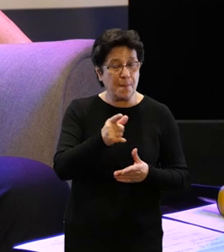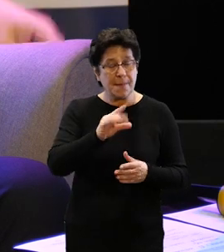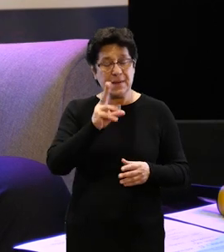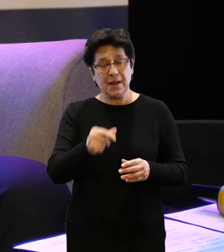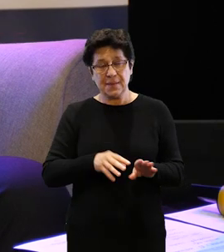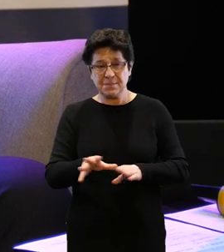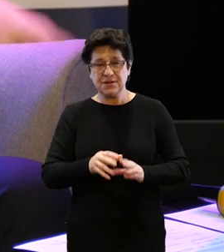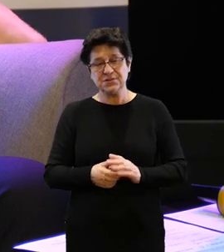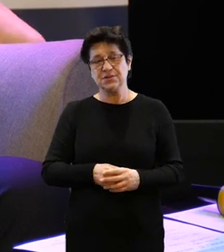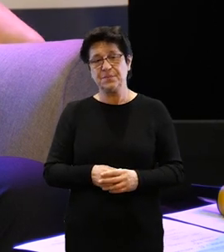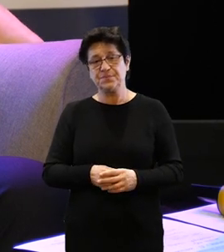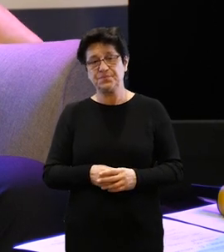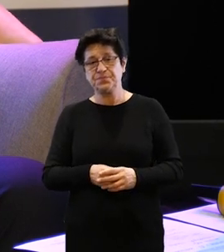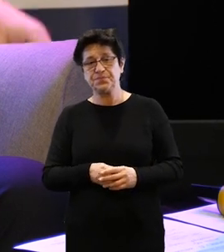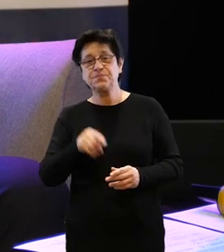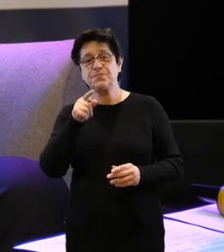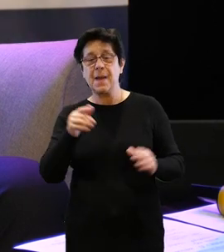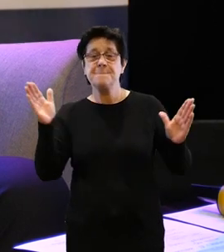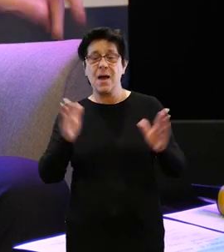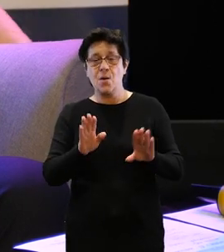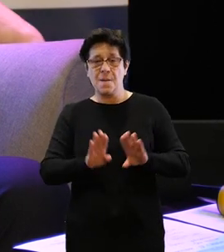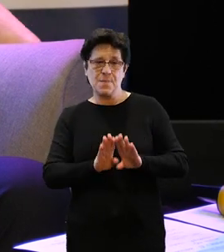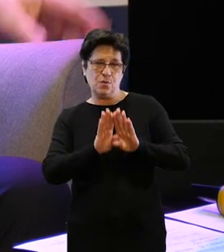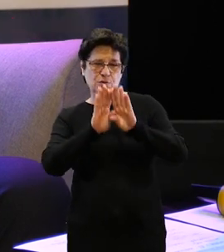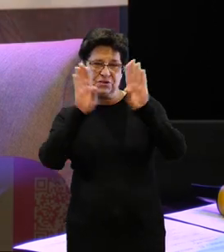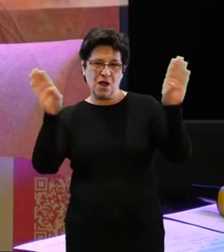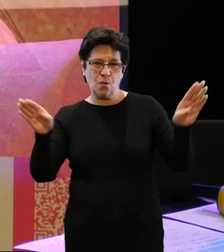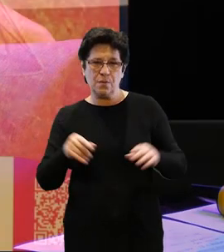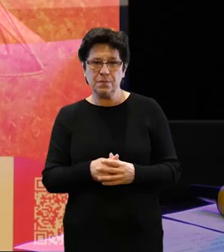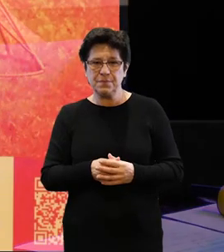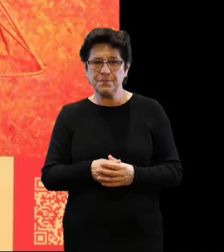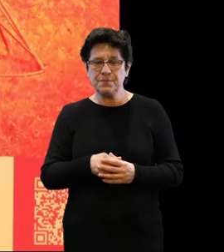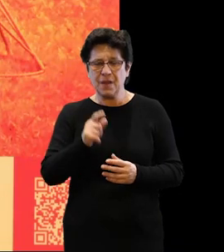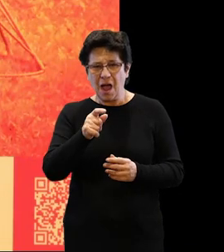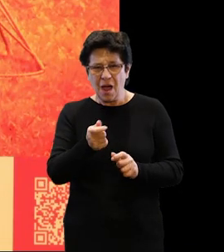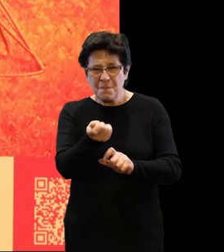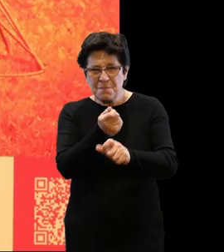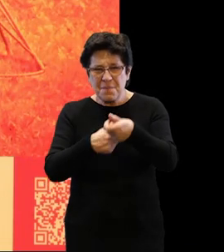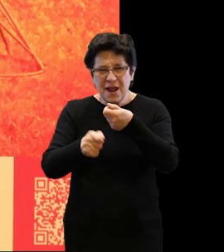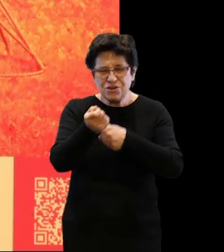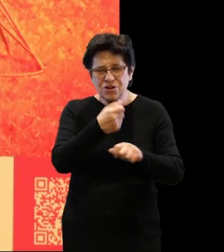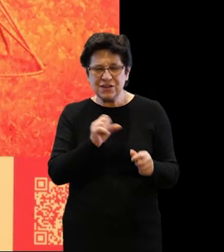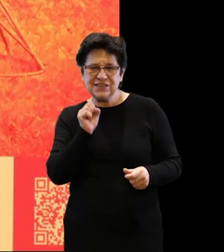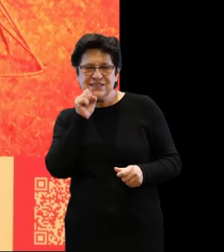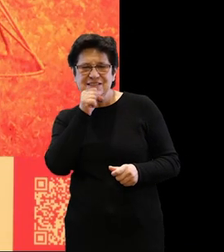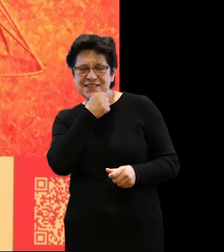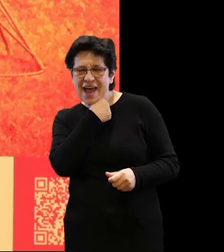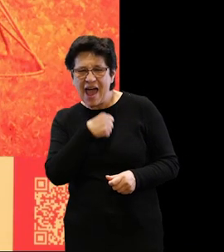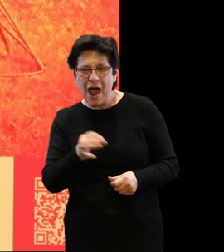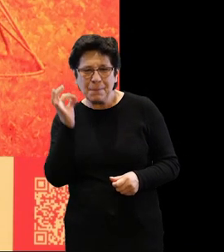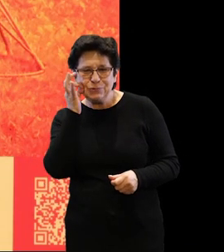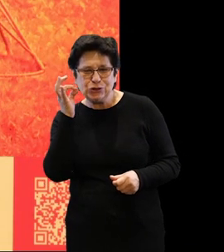miejsce tutaj znowu małe muzeum jak widzę pleciony Stary ul to już wiem że tam